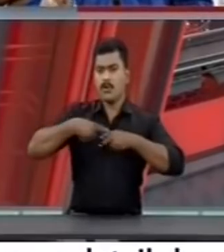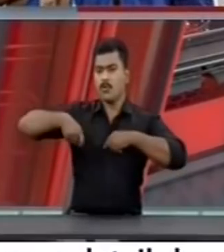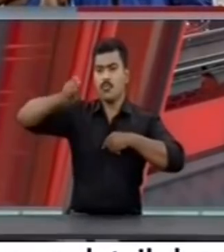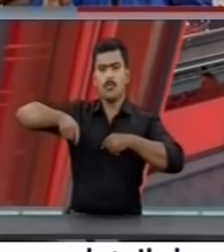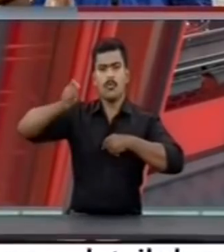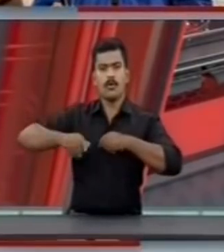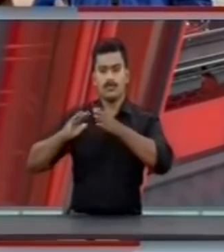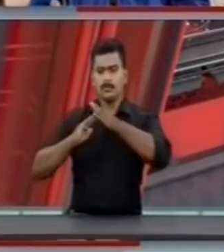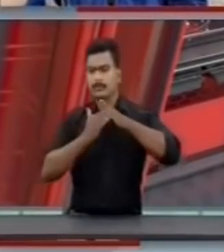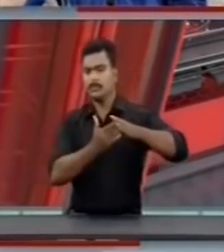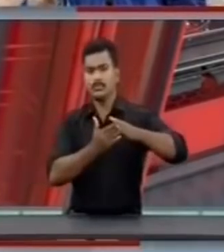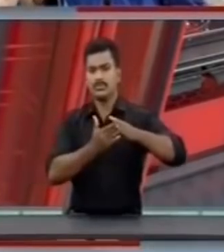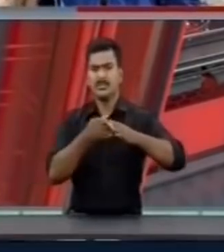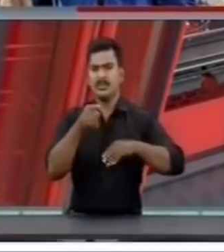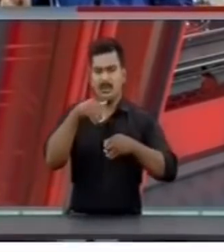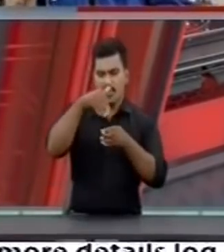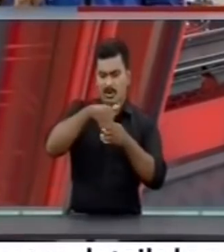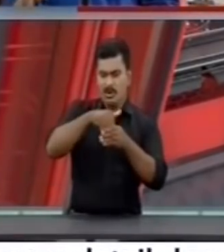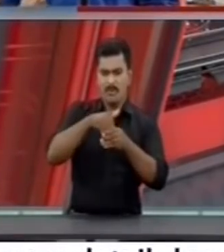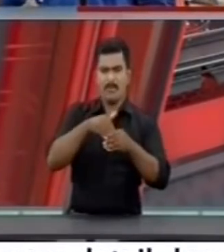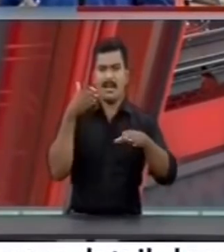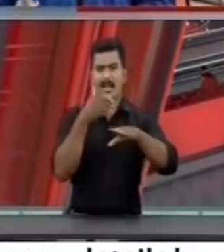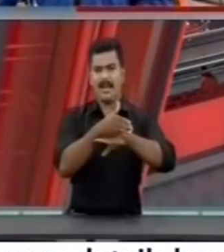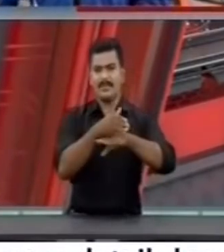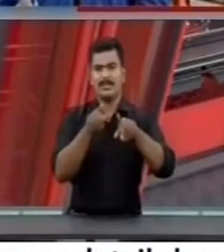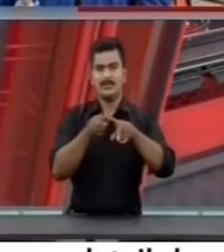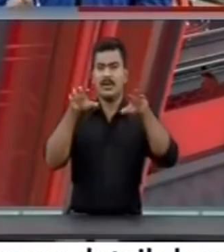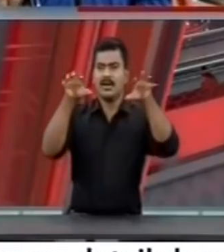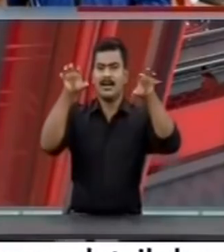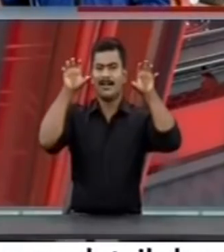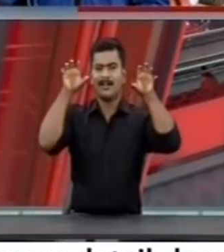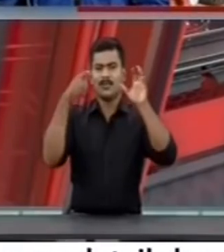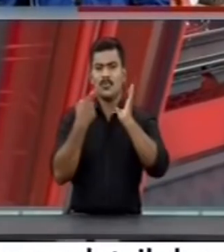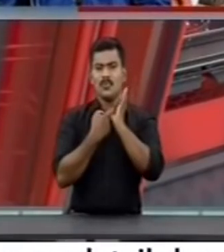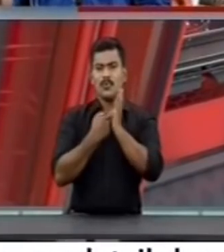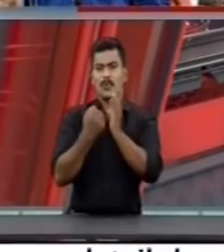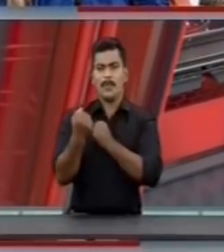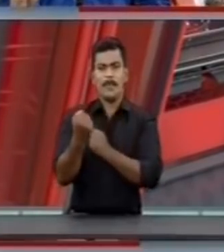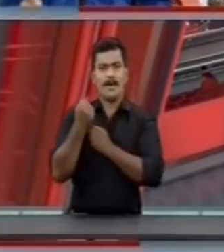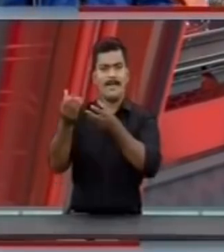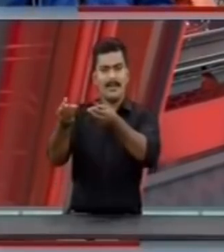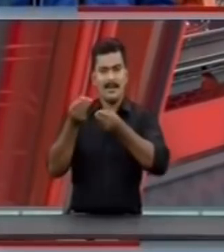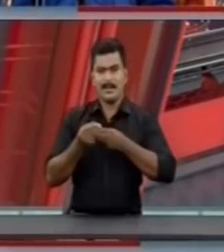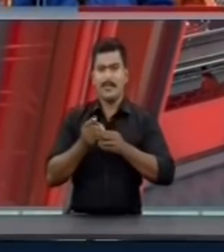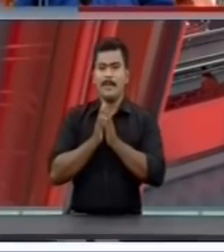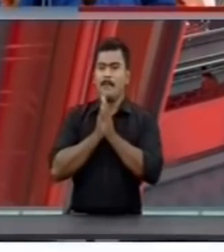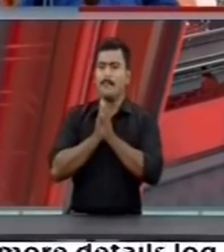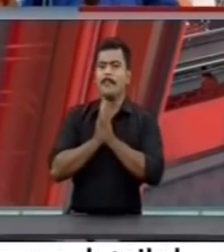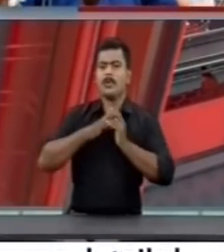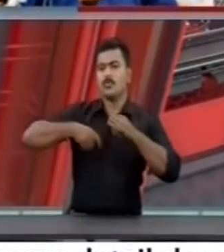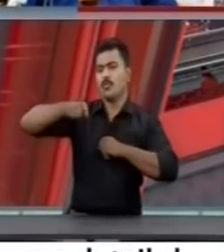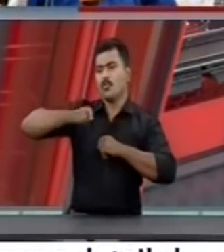തെരഞ്ഞെടുപ്പിന്റെ തടസ്സമായി മാറും. മാത്രമല്ല അത് ഭരണഘടനാപരമായി തന്നെ നൽകുന്ന അവകാശത്തിനെതിരാണ്. അതുകൊണ്ട് ഇക്കാര്യത്തിൽ ഇടപെടരുത് എന്നൊരു വാദമാണ് തെരഞ്ഞെടുപ്പ്